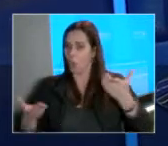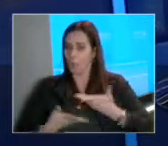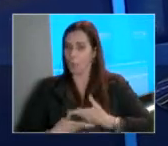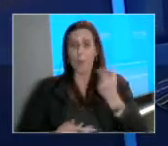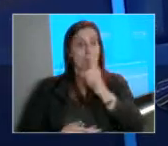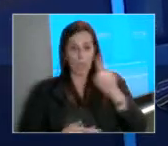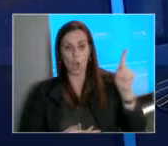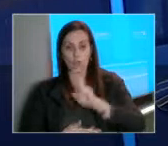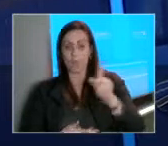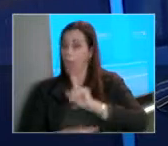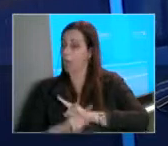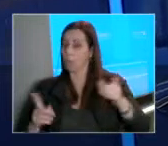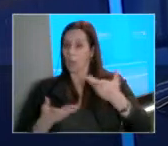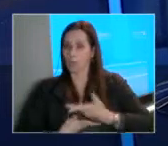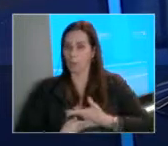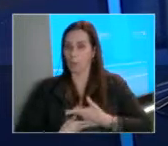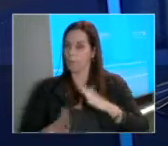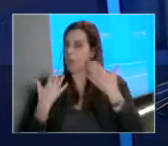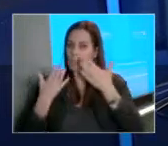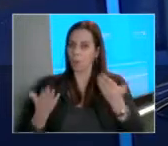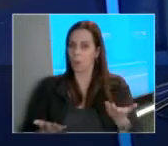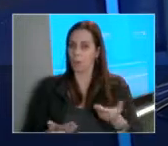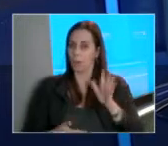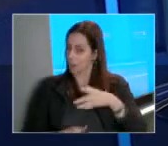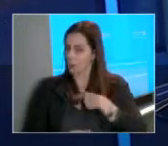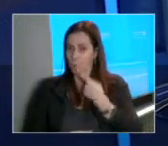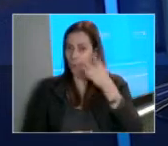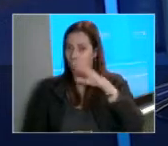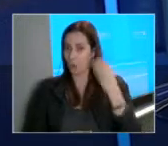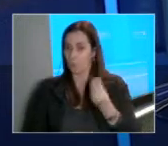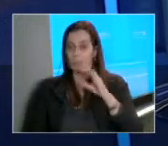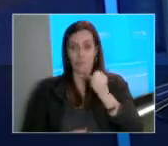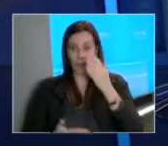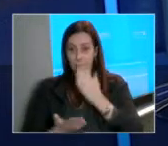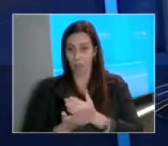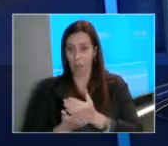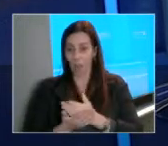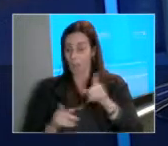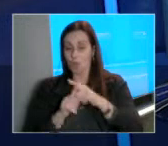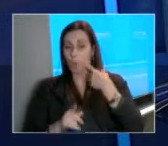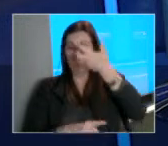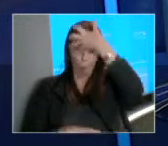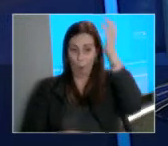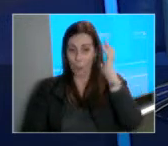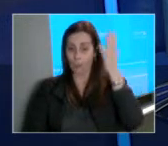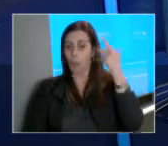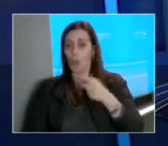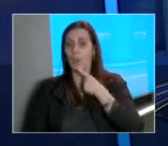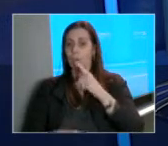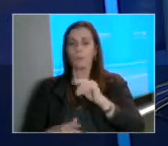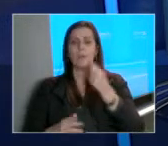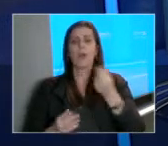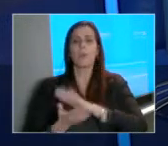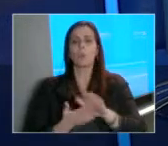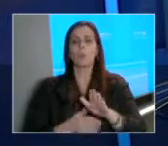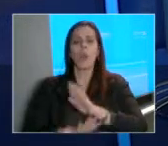לקבל, מיליון. מה העניין? מה הסיפור הזה? וגם אני אומר עוד משהו. אם כבר הולילנד שדיברו עליו, אולמרט היה יכול להגיד את הדבר הכי